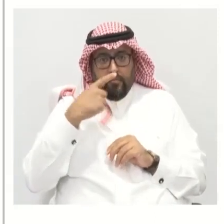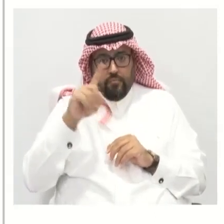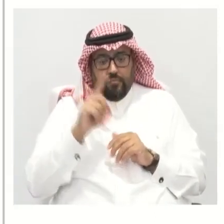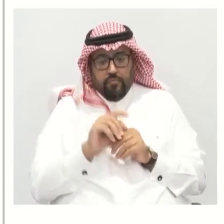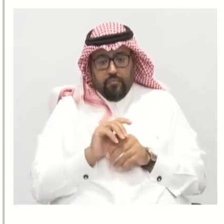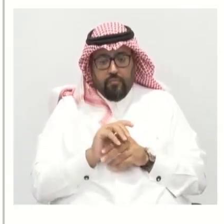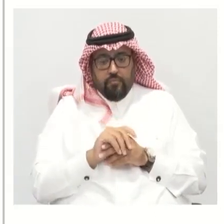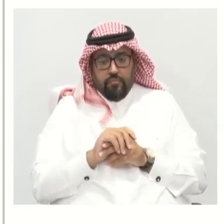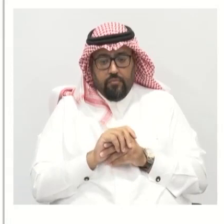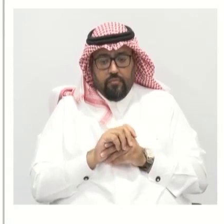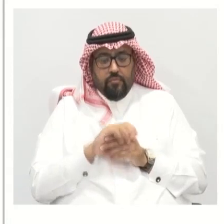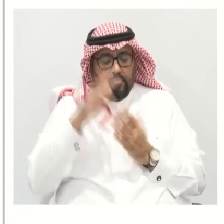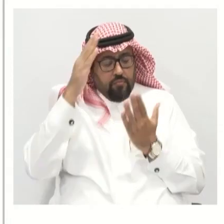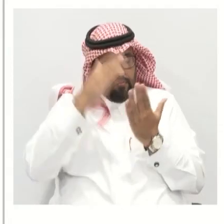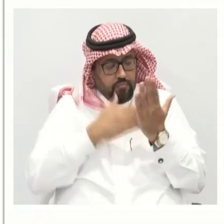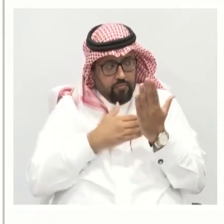رائعه